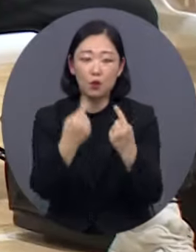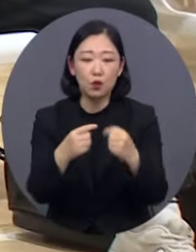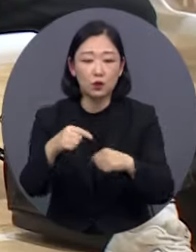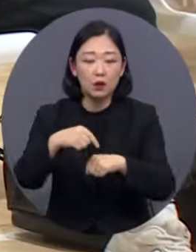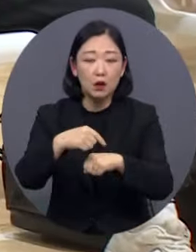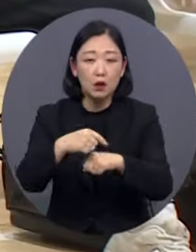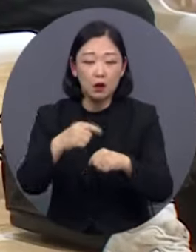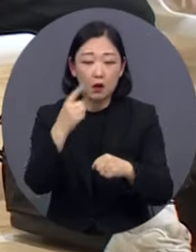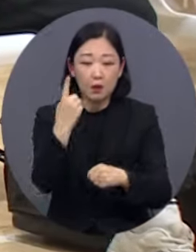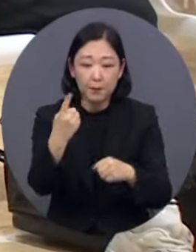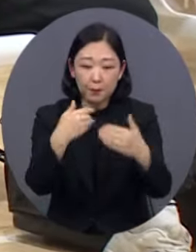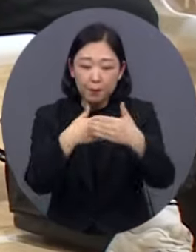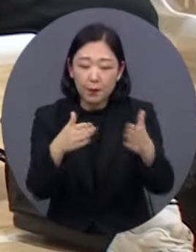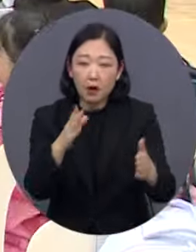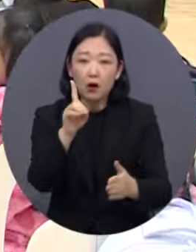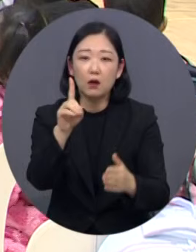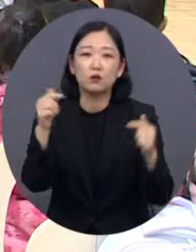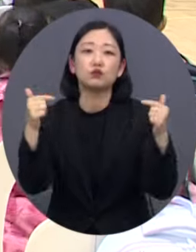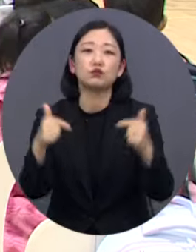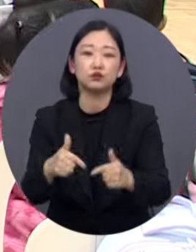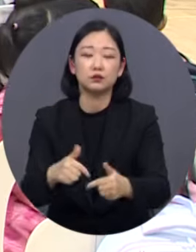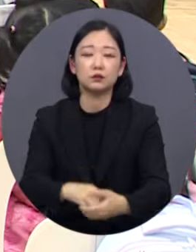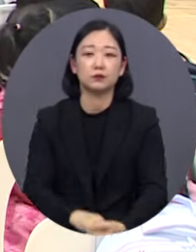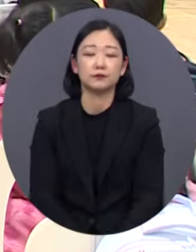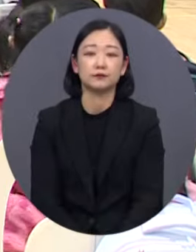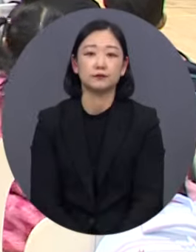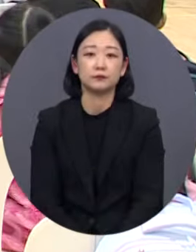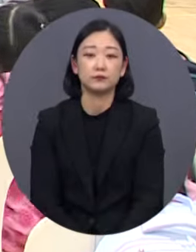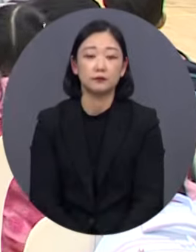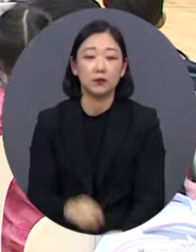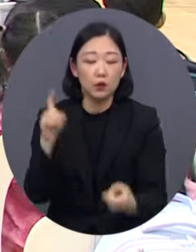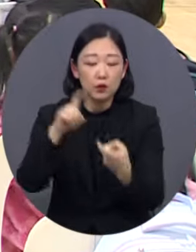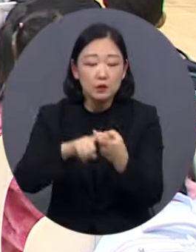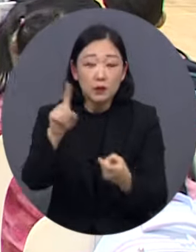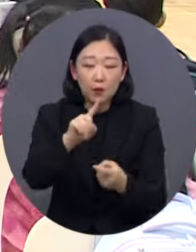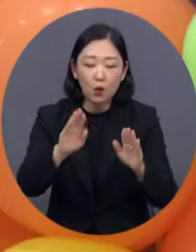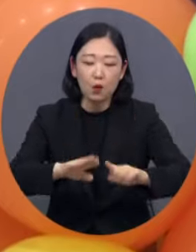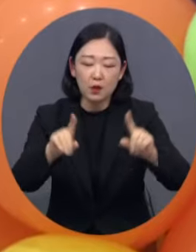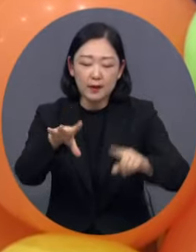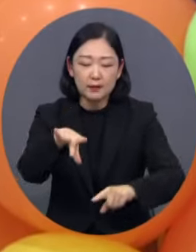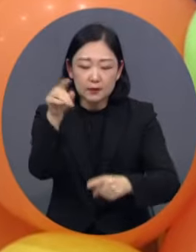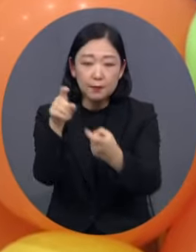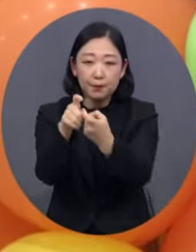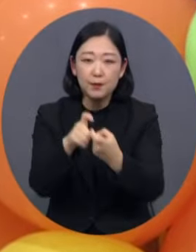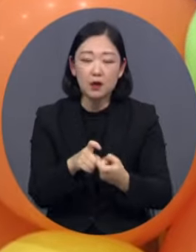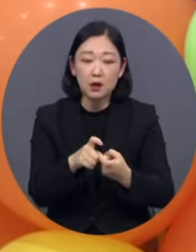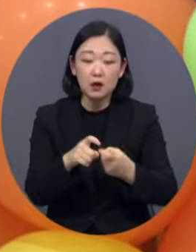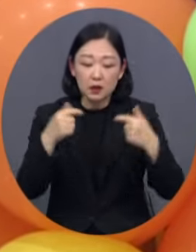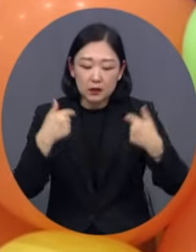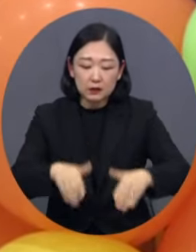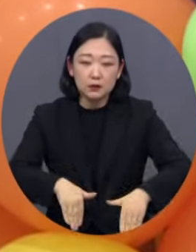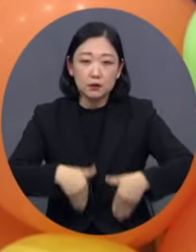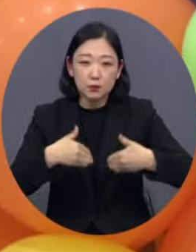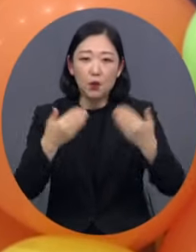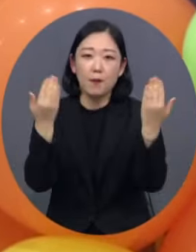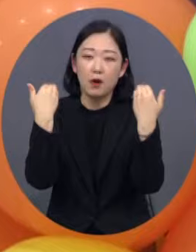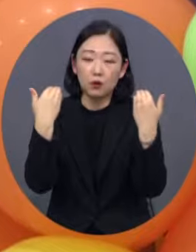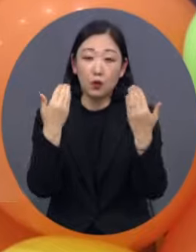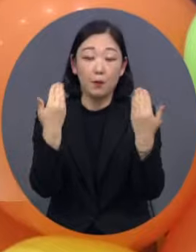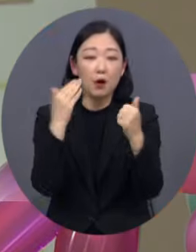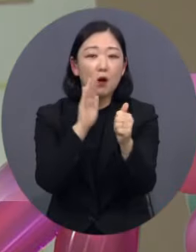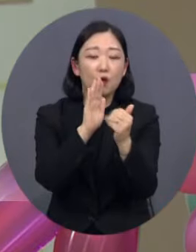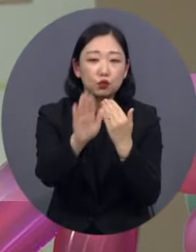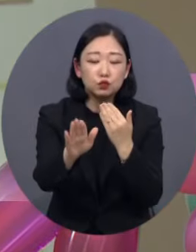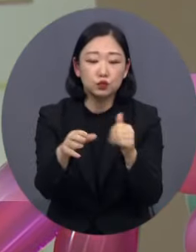1학년 1개 학급이 줄었습니다. 관심은 역시 올해 처음 도입된 늘봄 학교. 방과 후와 돌봄